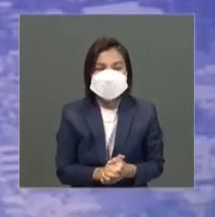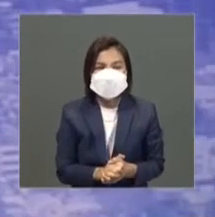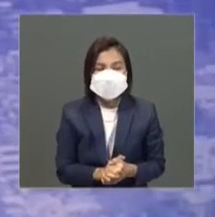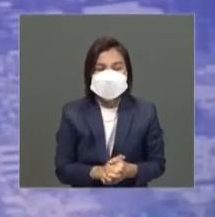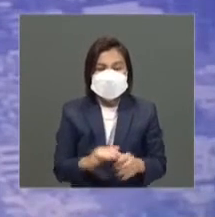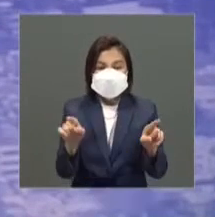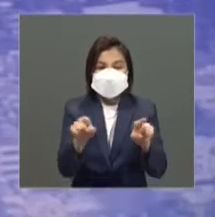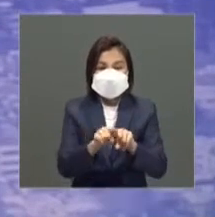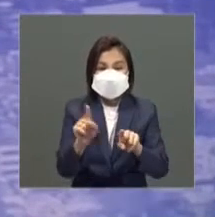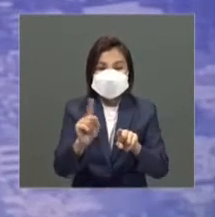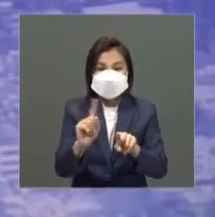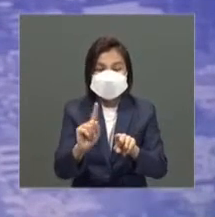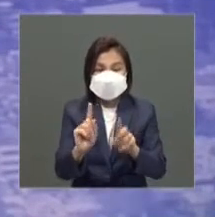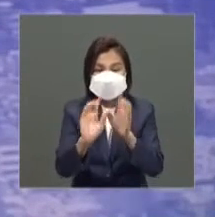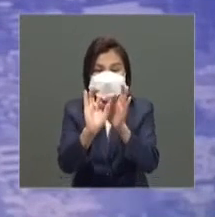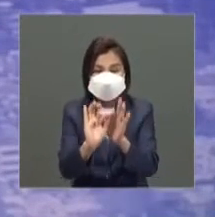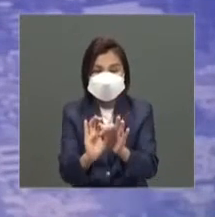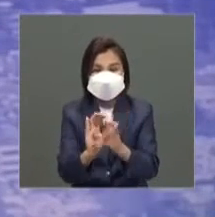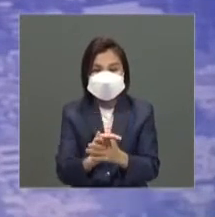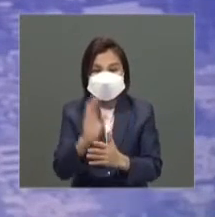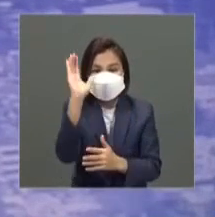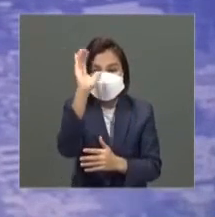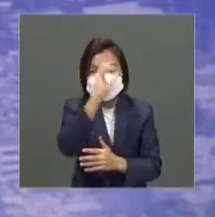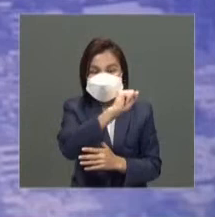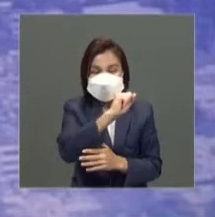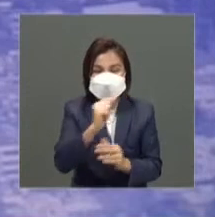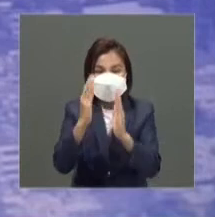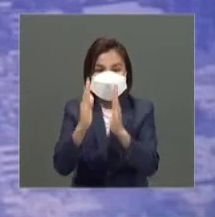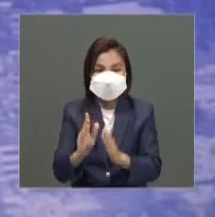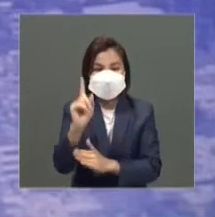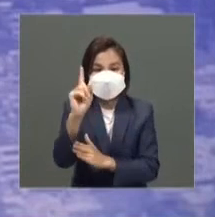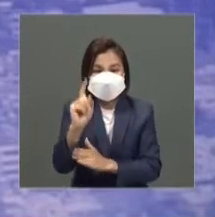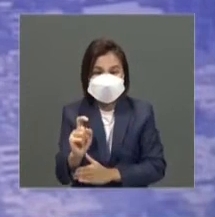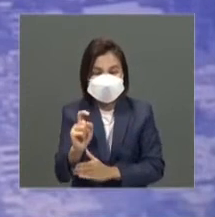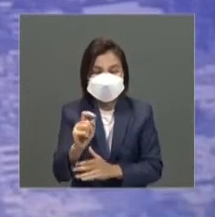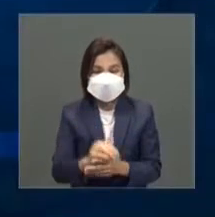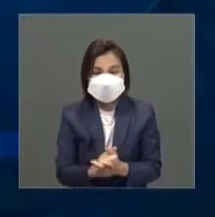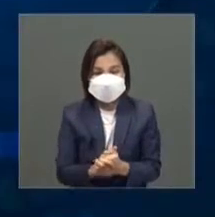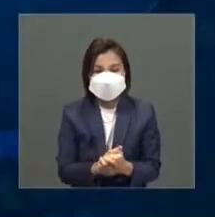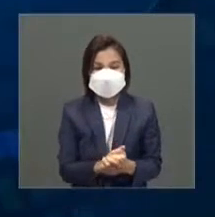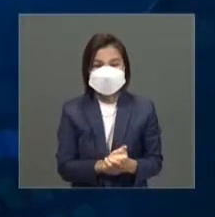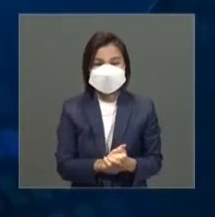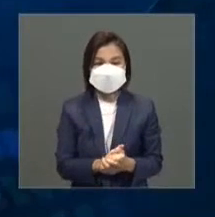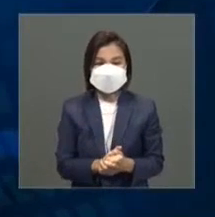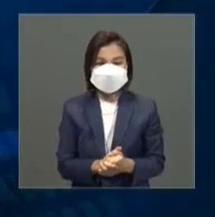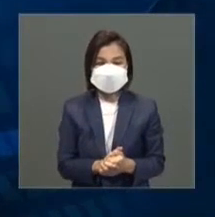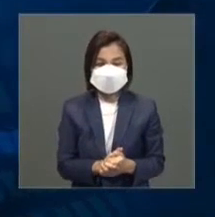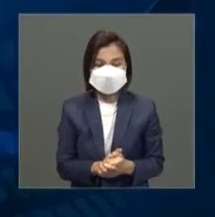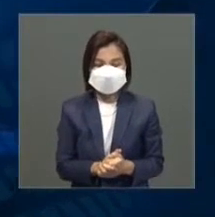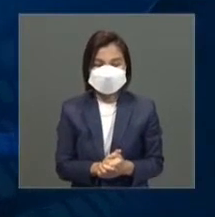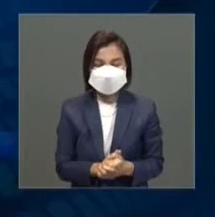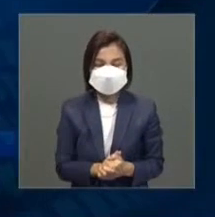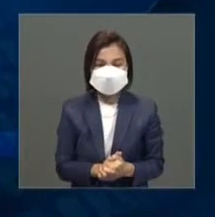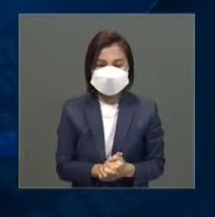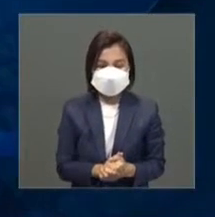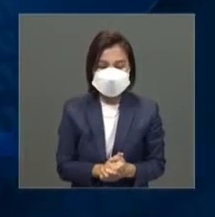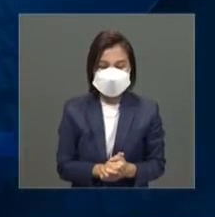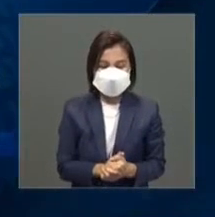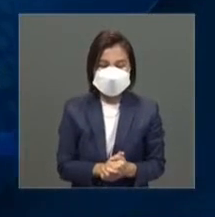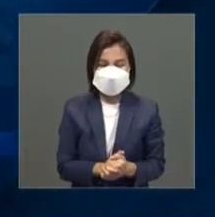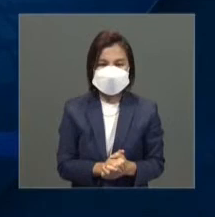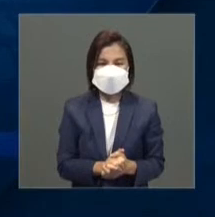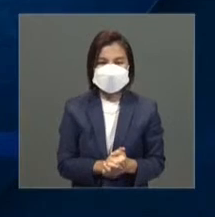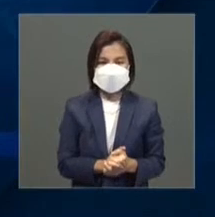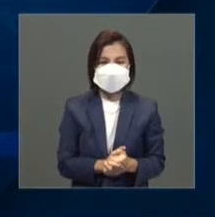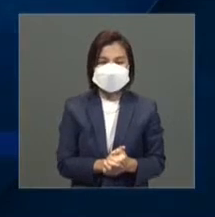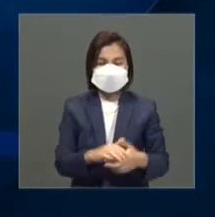กับเรื่องของการคาดการผู้เสียชีวิตครับอีกเส้นกราฟหนึ่งนะครับซึ่งก็เ